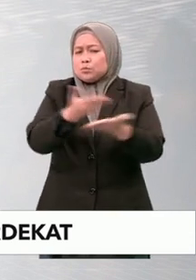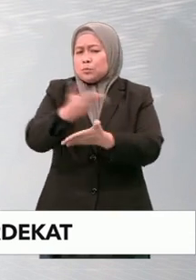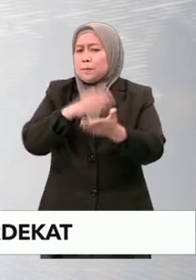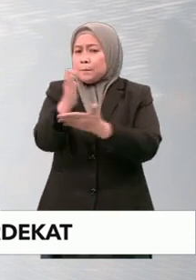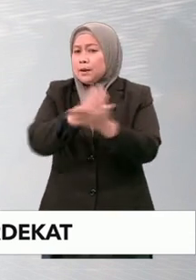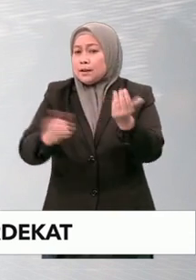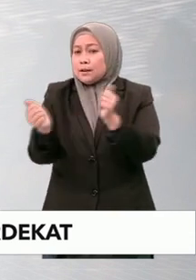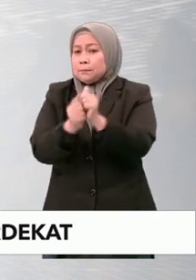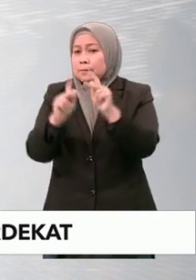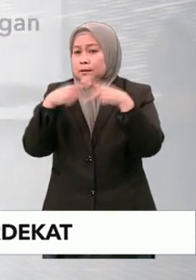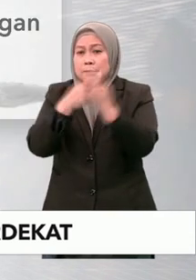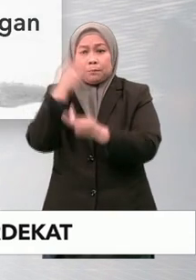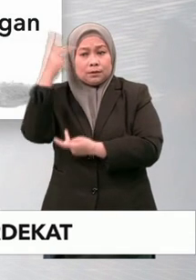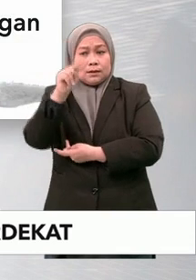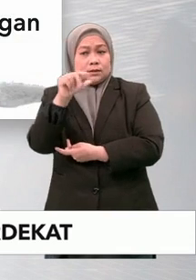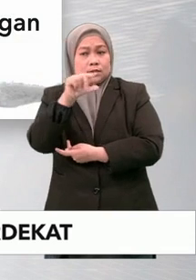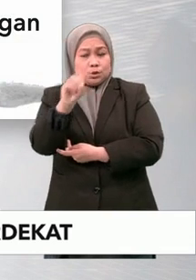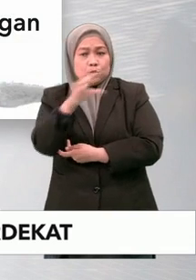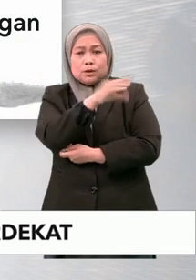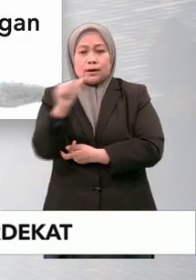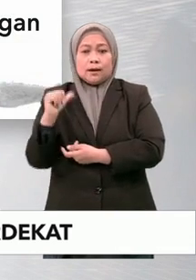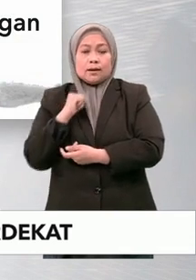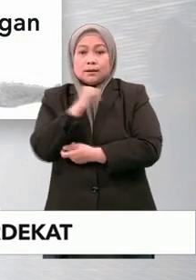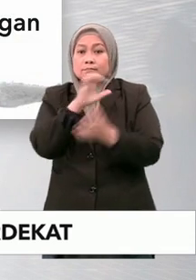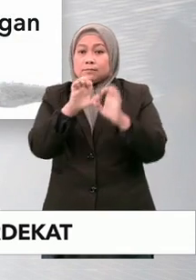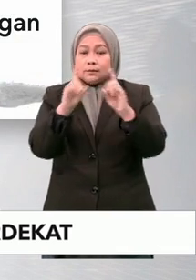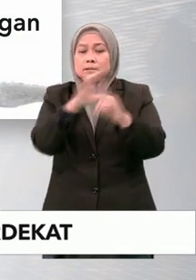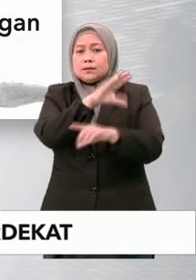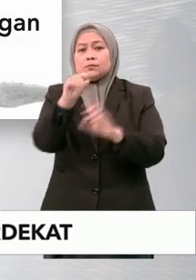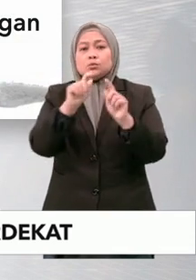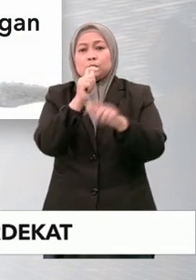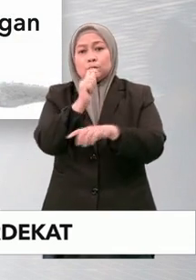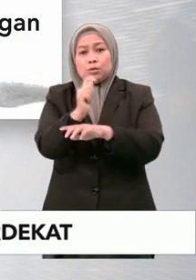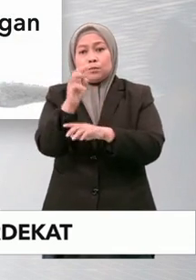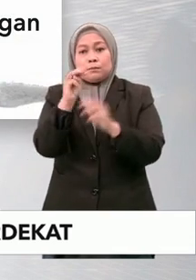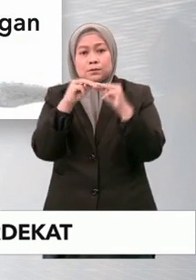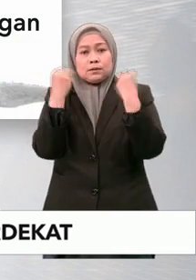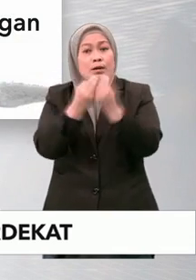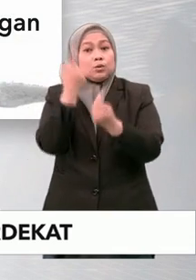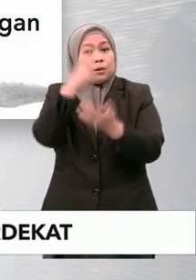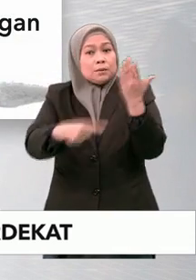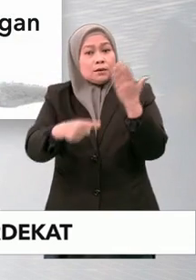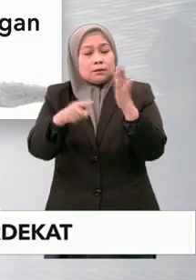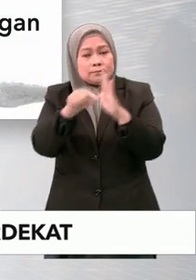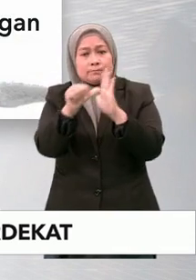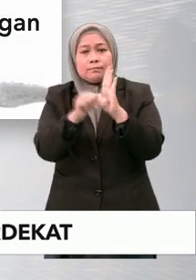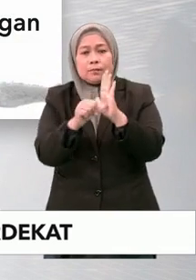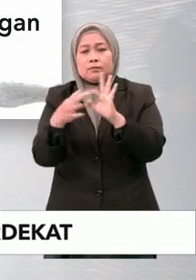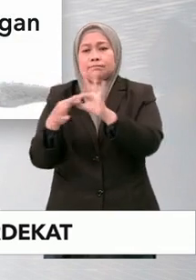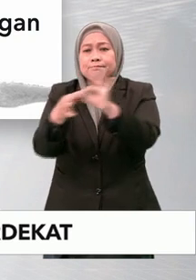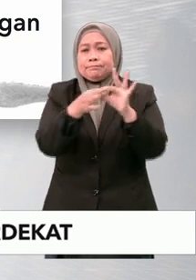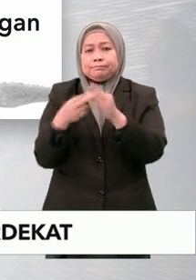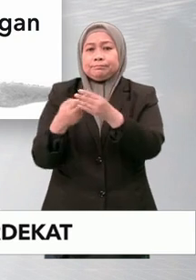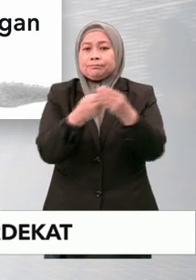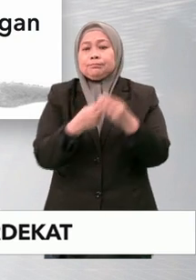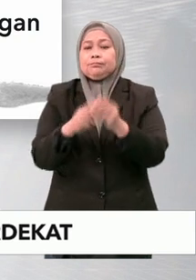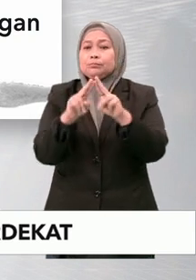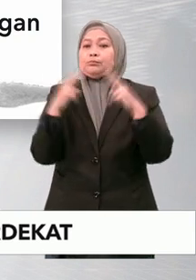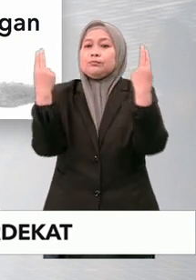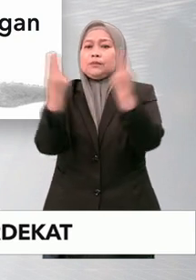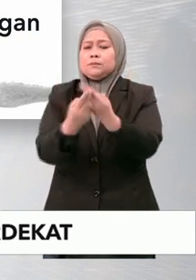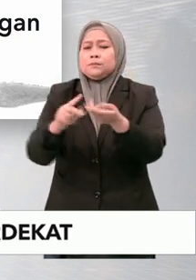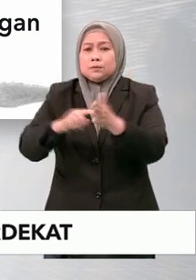termasuk partai politik Njo ahli akademik dan tokoh masyarakat ia bagi mencarikan agenda perpaduan Ummah bagi mencapai